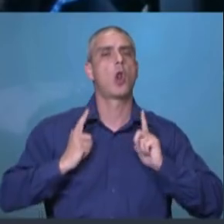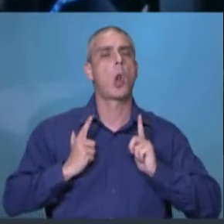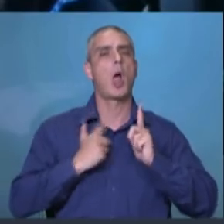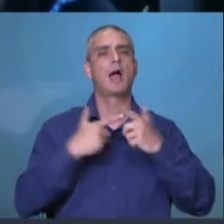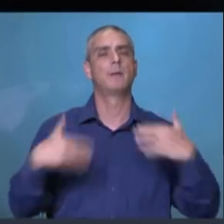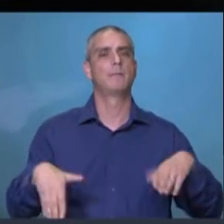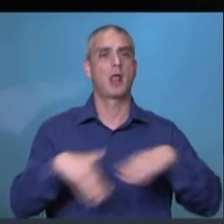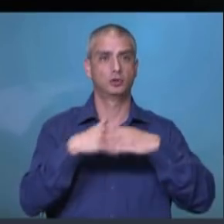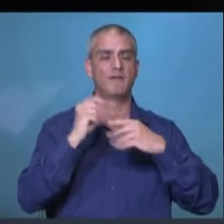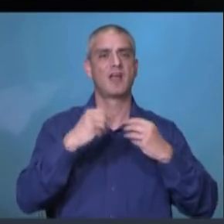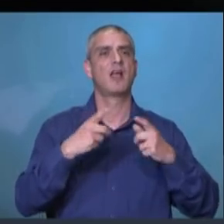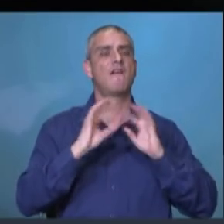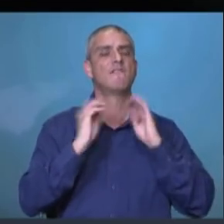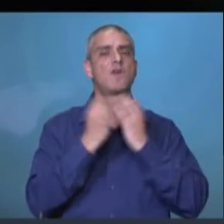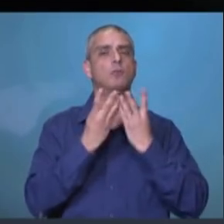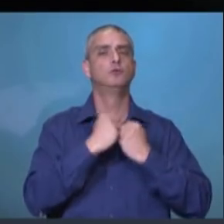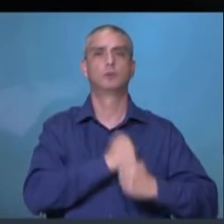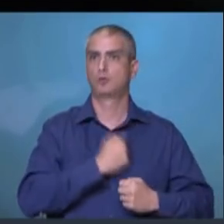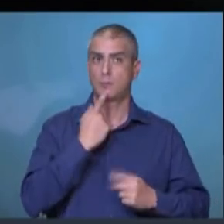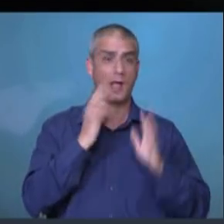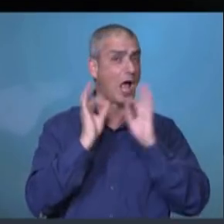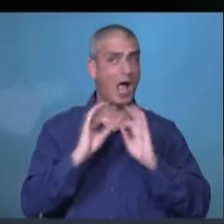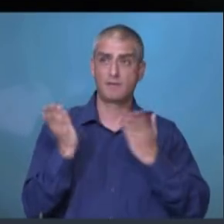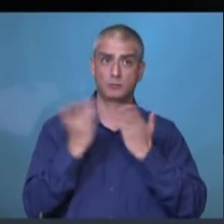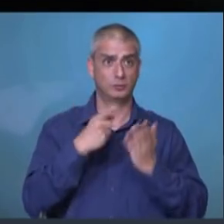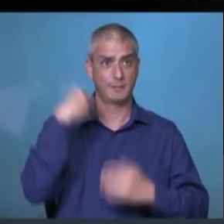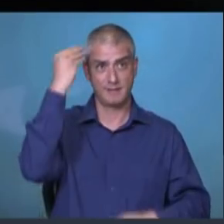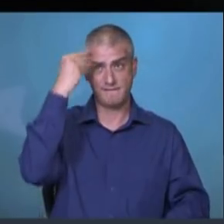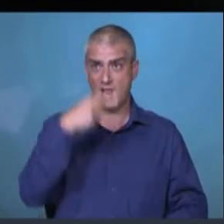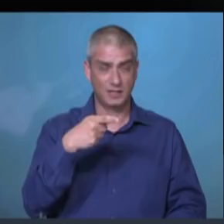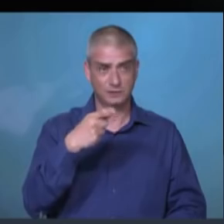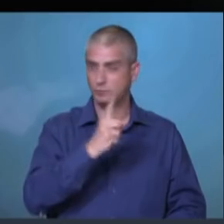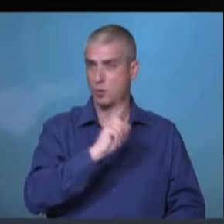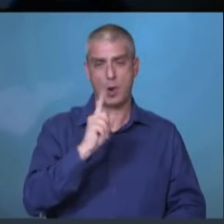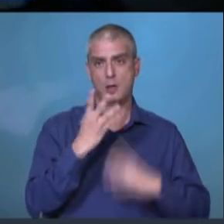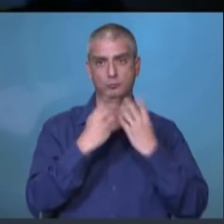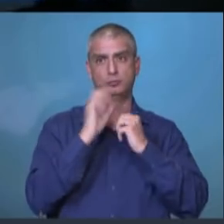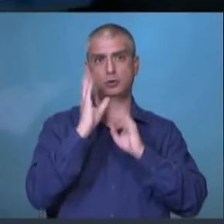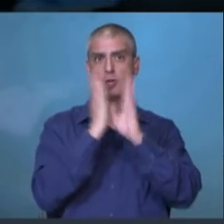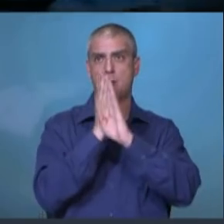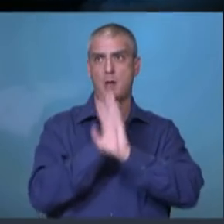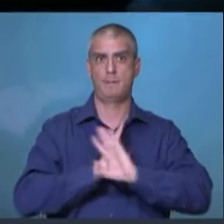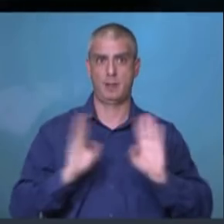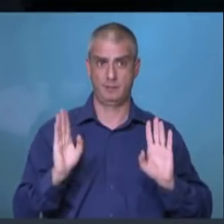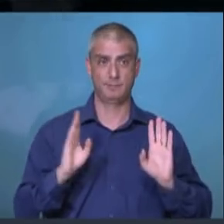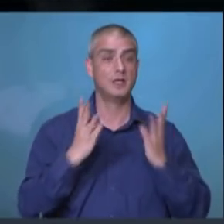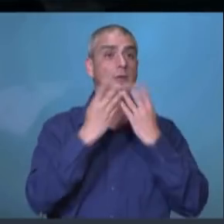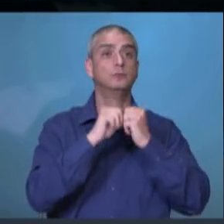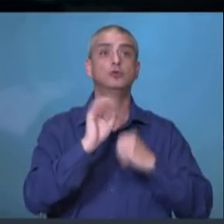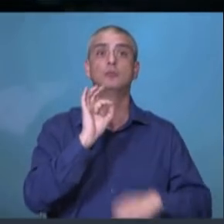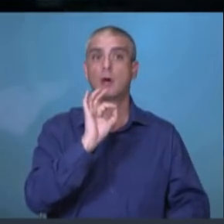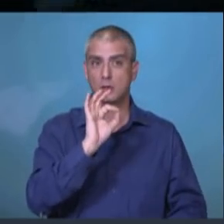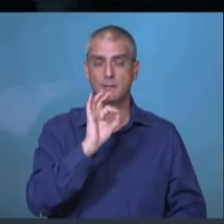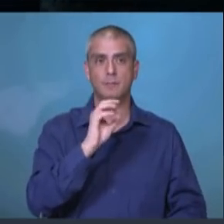המשפחות השכולות הדגישו אתמול שאף אחד מהמוזמנים הפלסטינים איננו משפחה של מחבלים. בני משפחותיהם